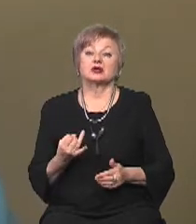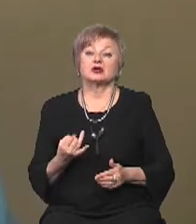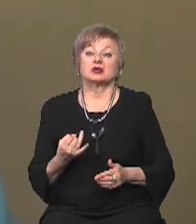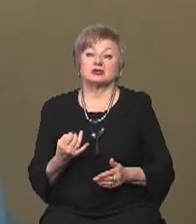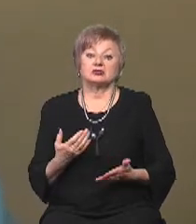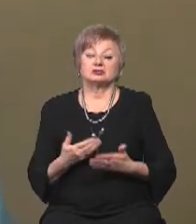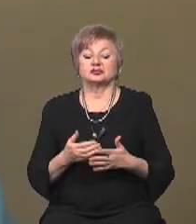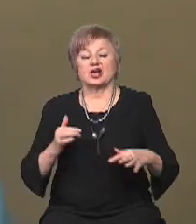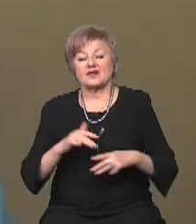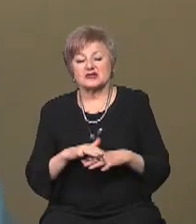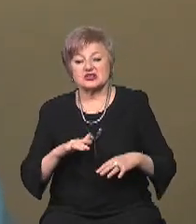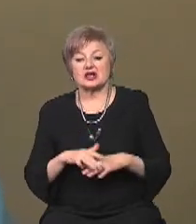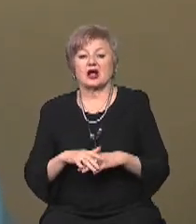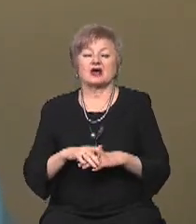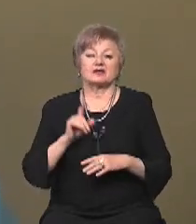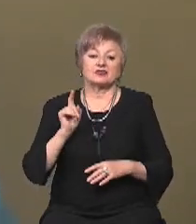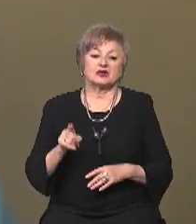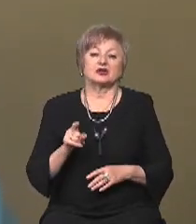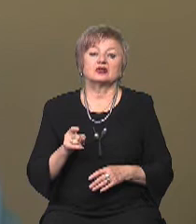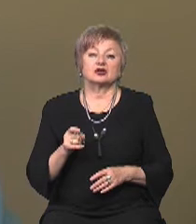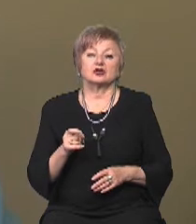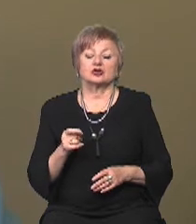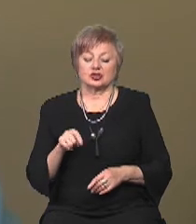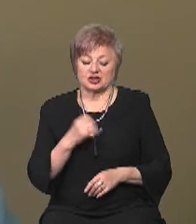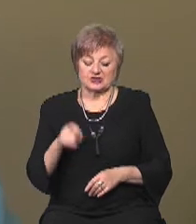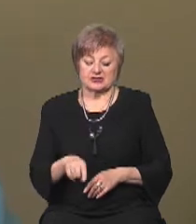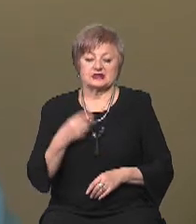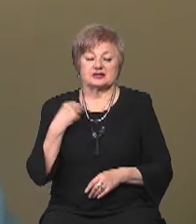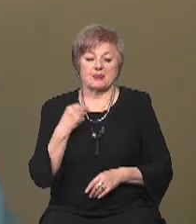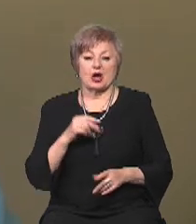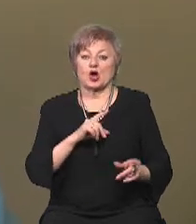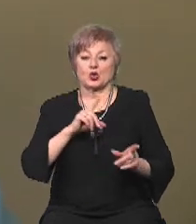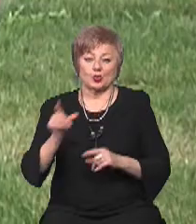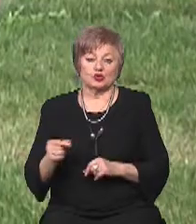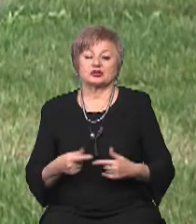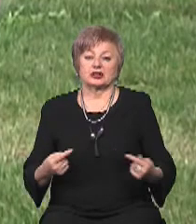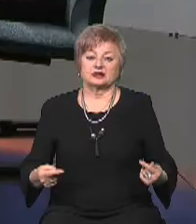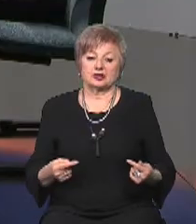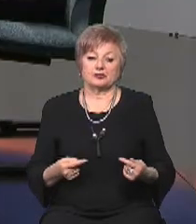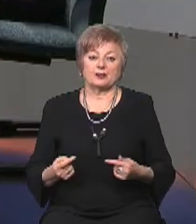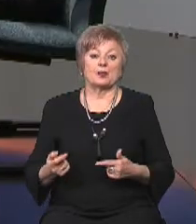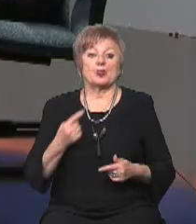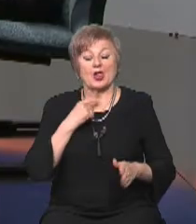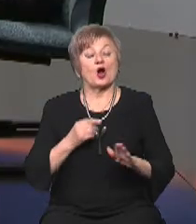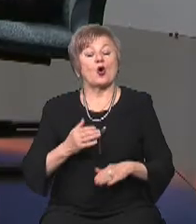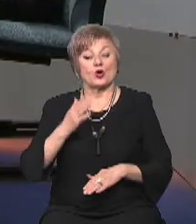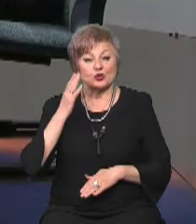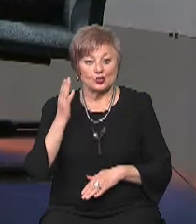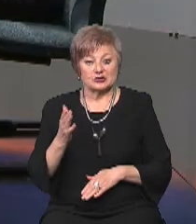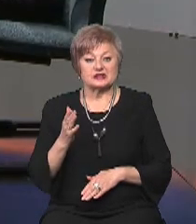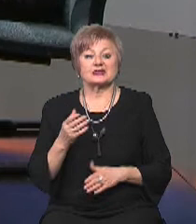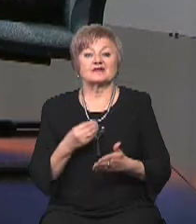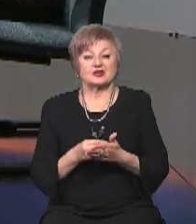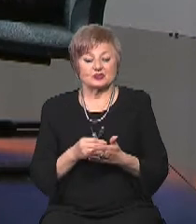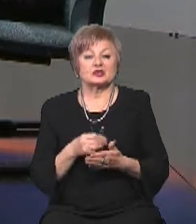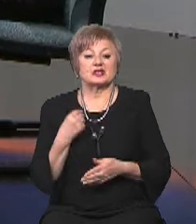в Австралії діячі є, які народились в місті Запоріжжі, були і так далі. Голосування за проекти громадського бюджету